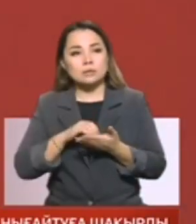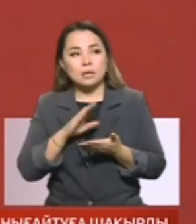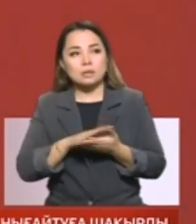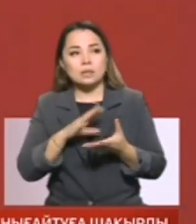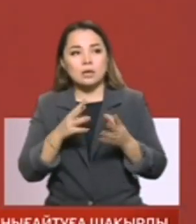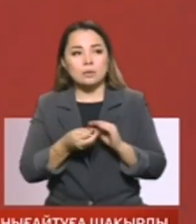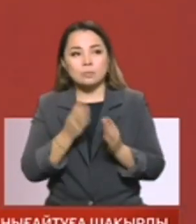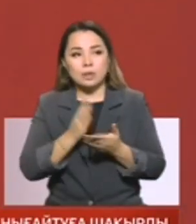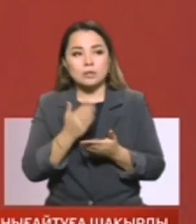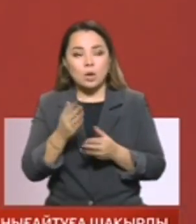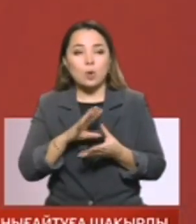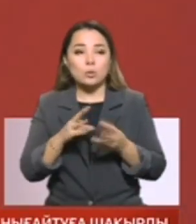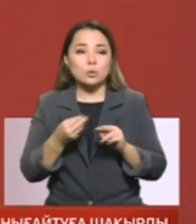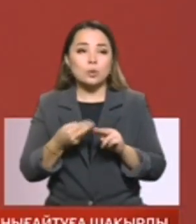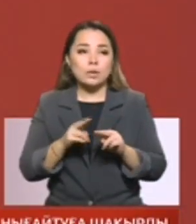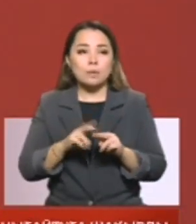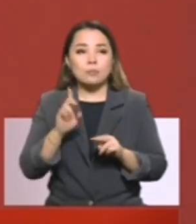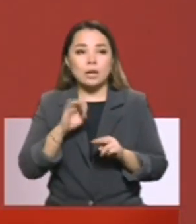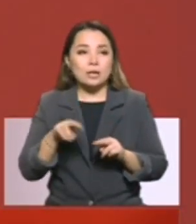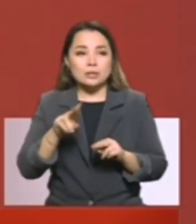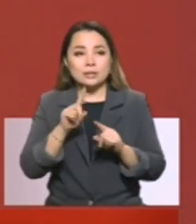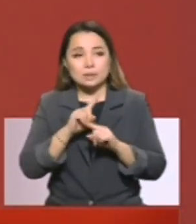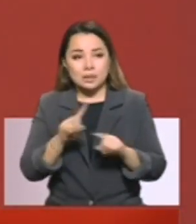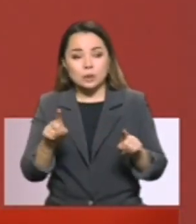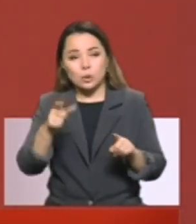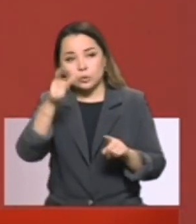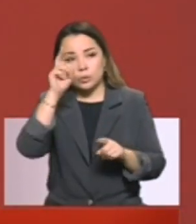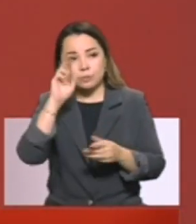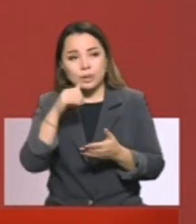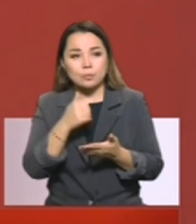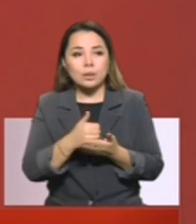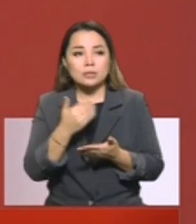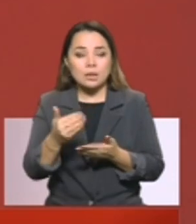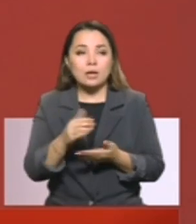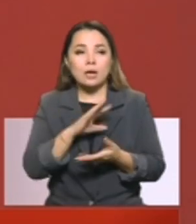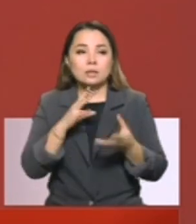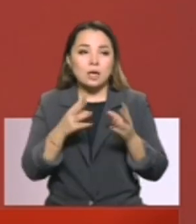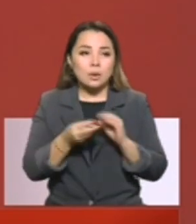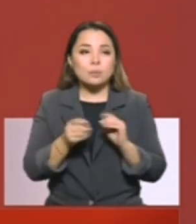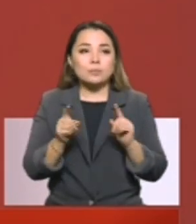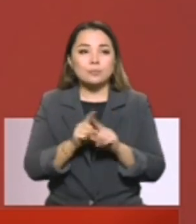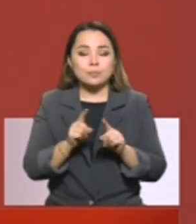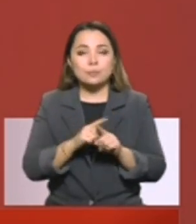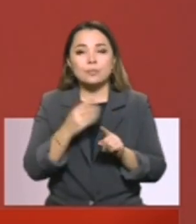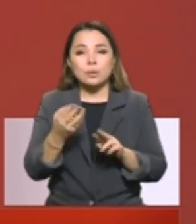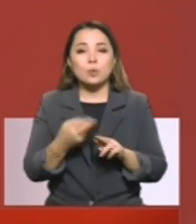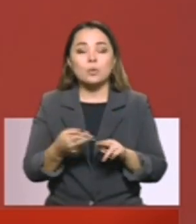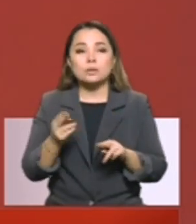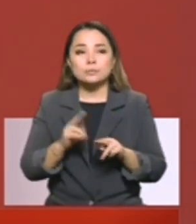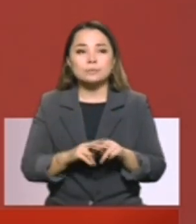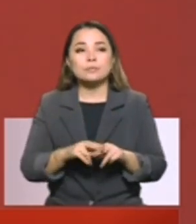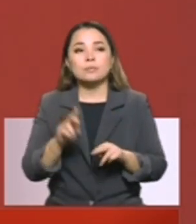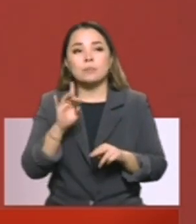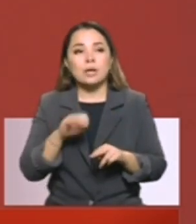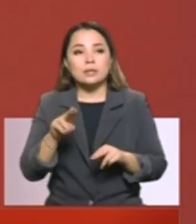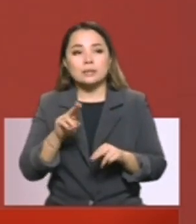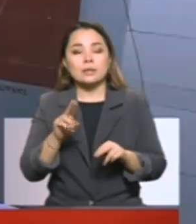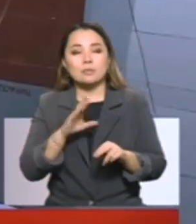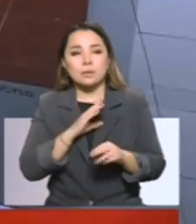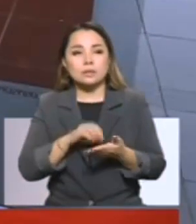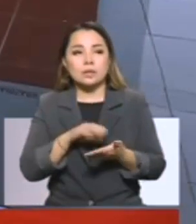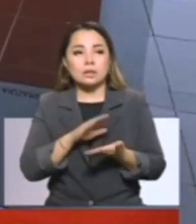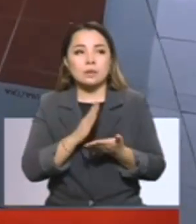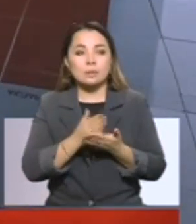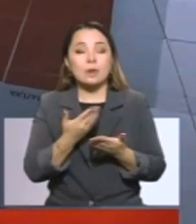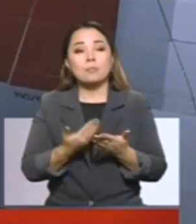туралы айтқан болатын. Жалпы осы брендтің аясында түркі мемлекеттері бітімгер мемлекеттер деген осындай бір бренд қалыптастыруға болады.